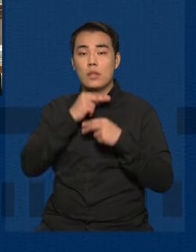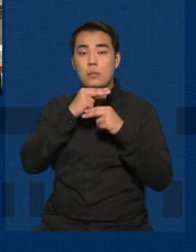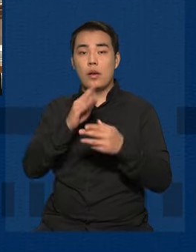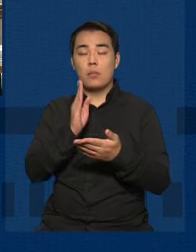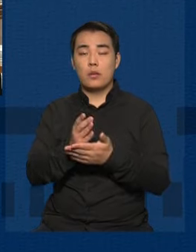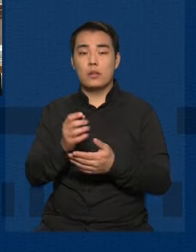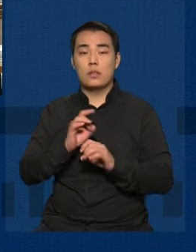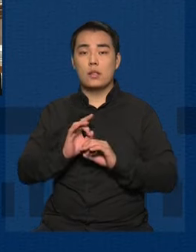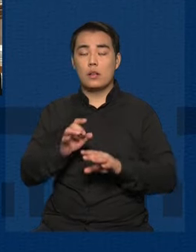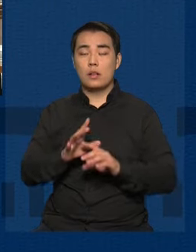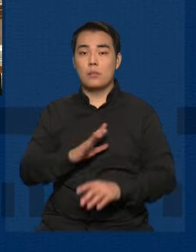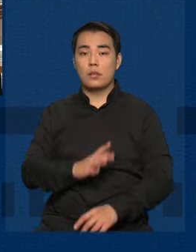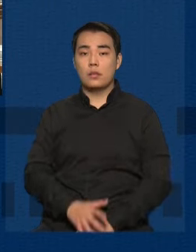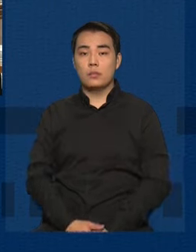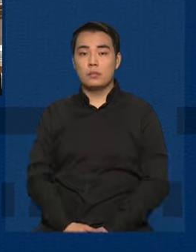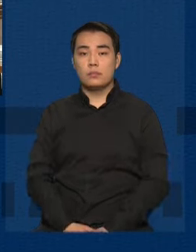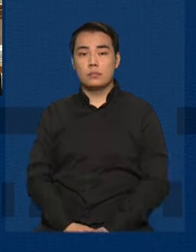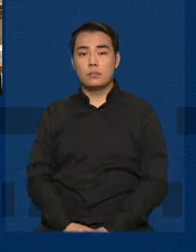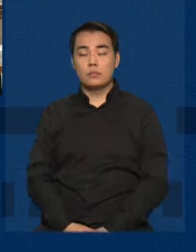аудару керек екендігін айтты.